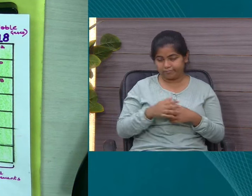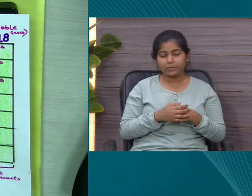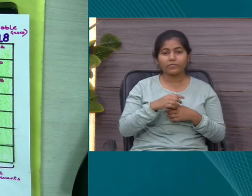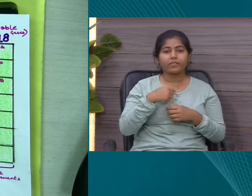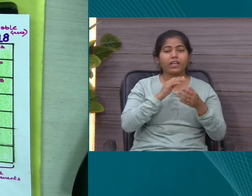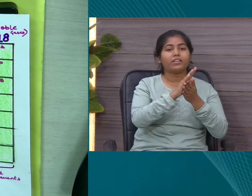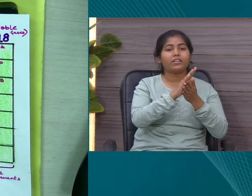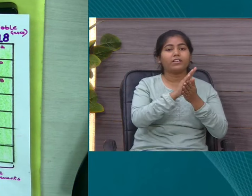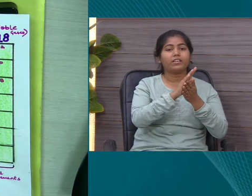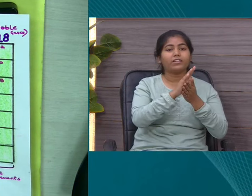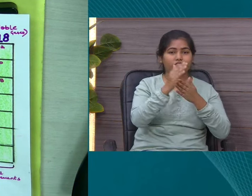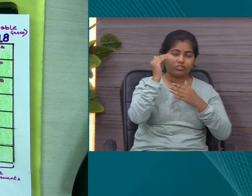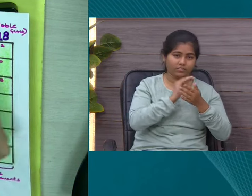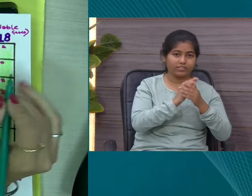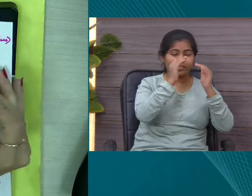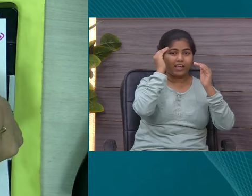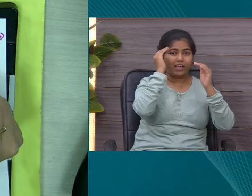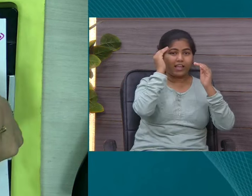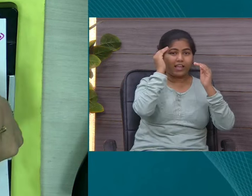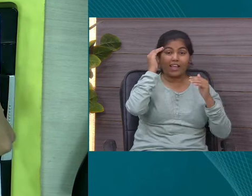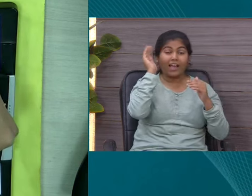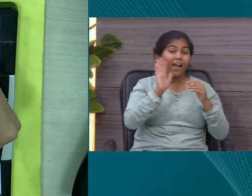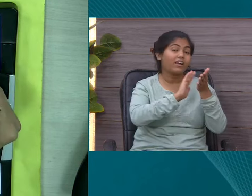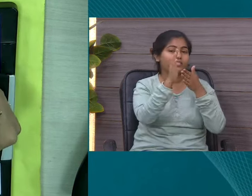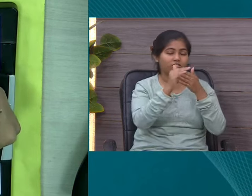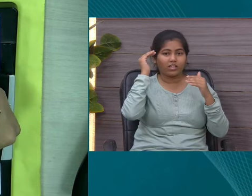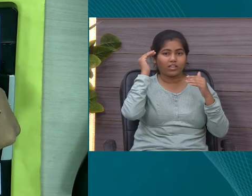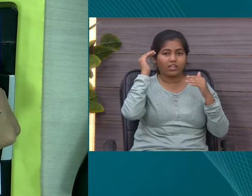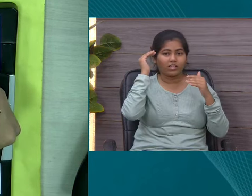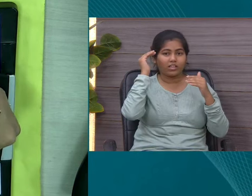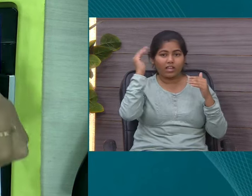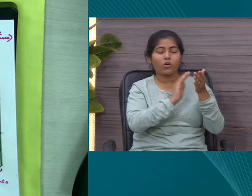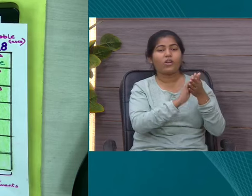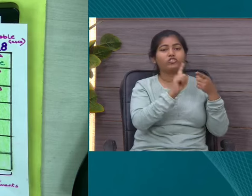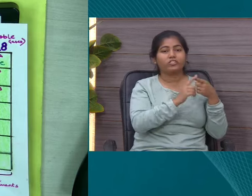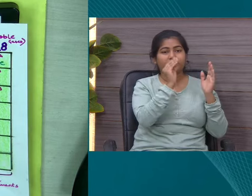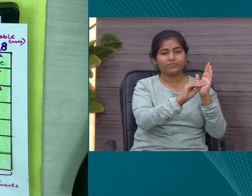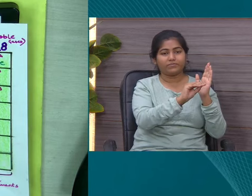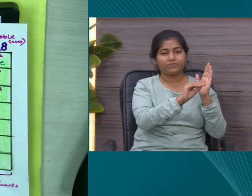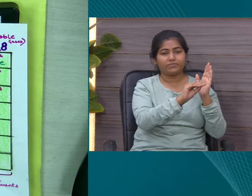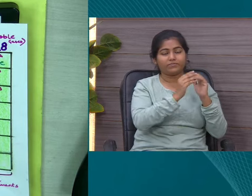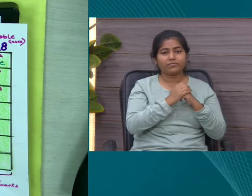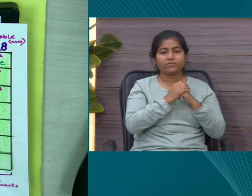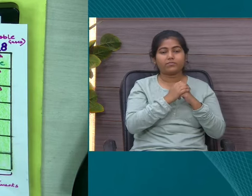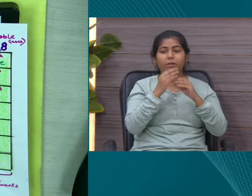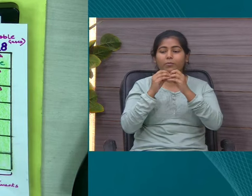हाय एच. एच वेरी गुड. हाय हेलो. एच ई हीलियम. हीलियम.